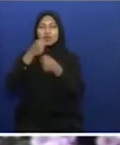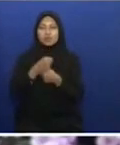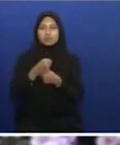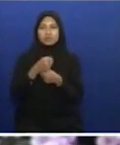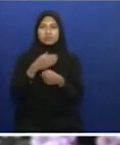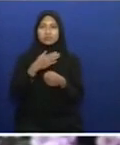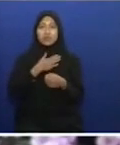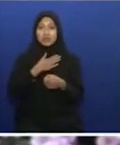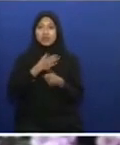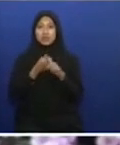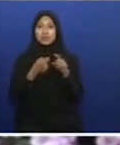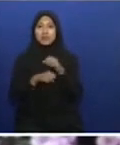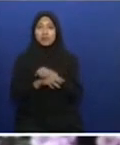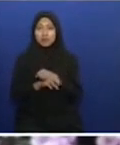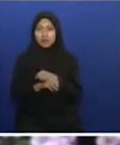Saya dari Papua.